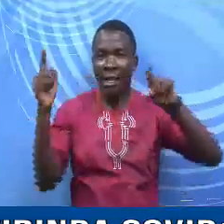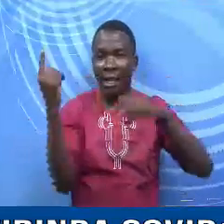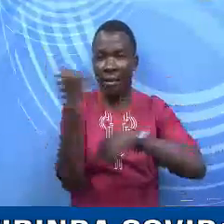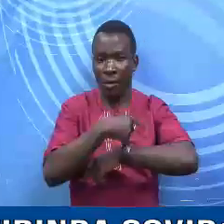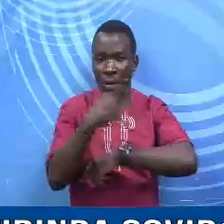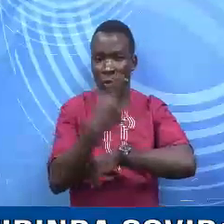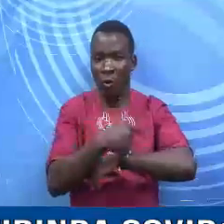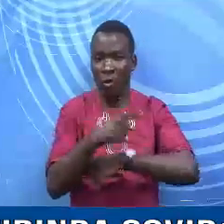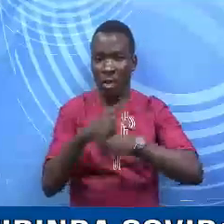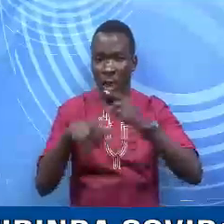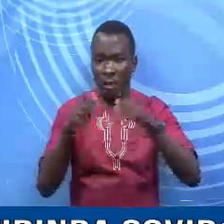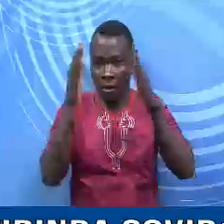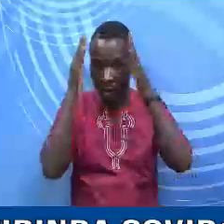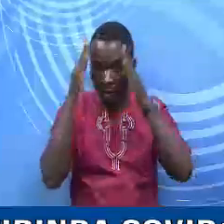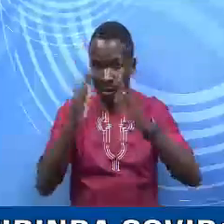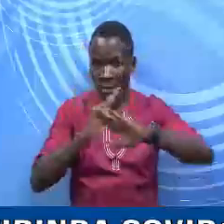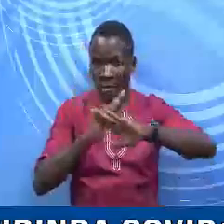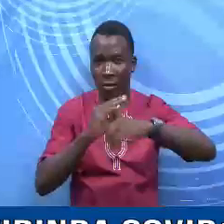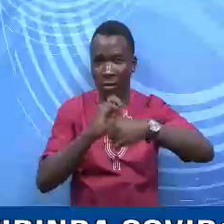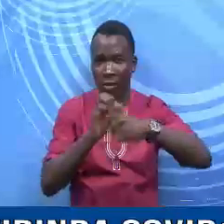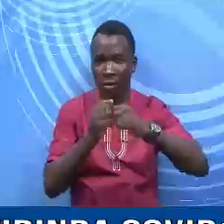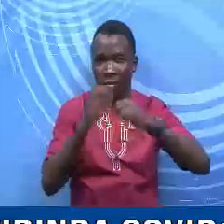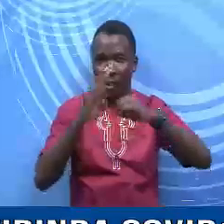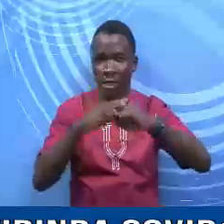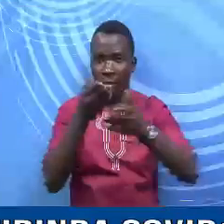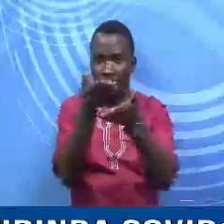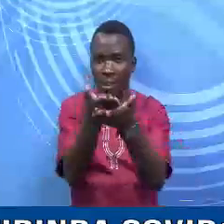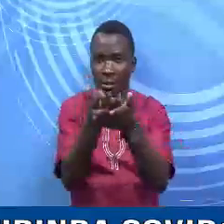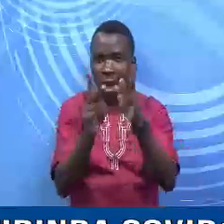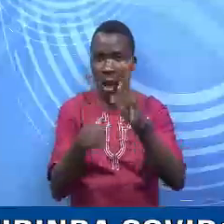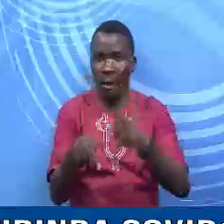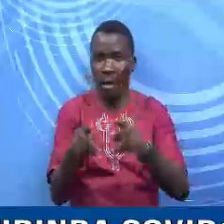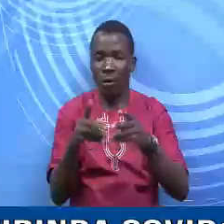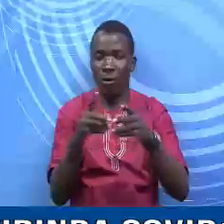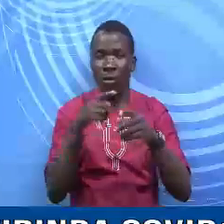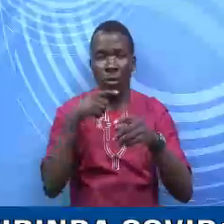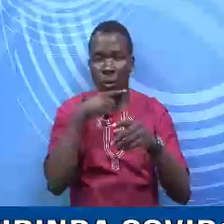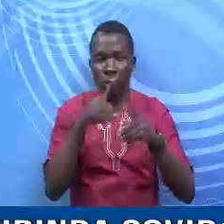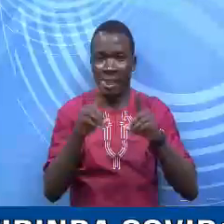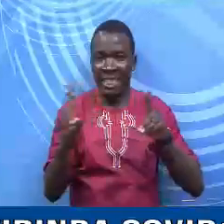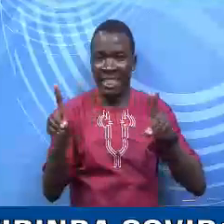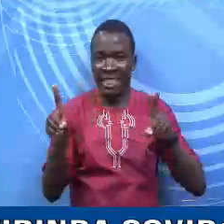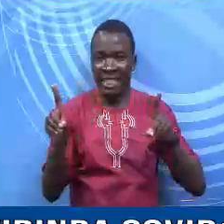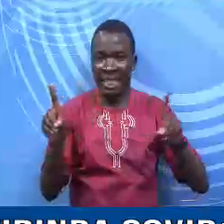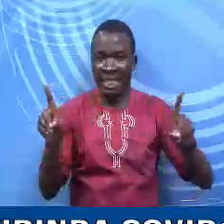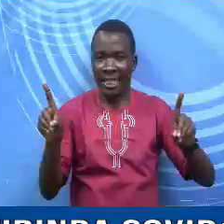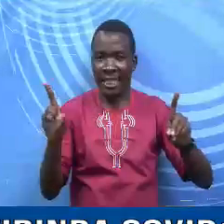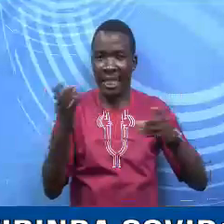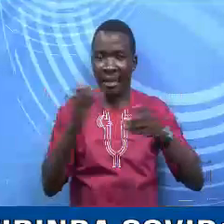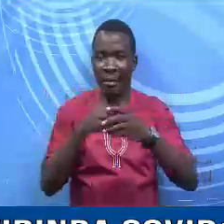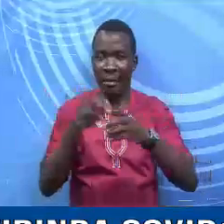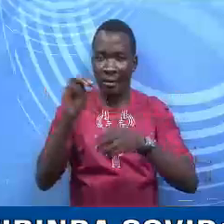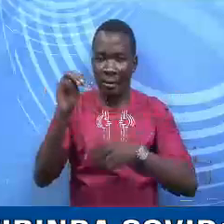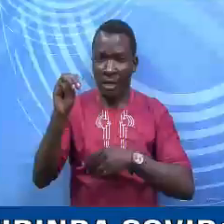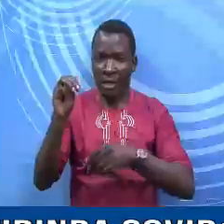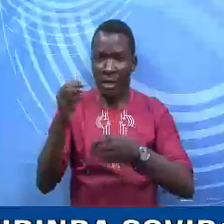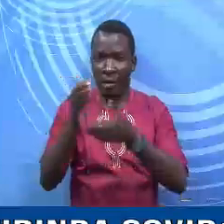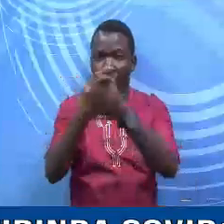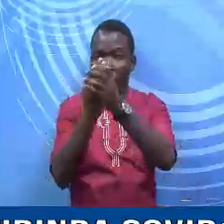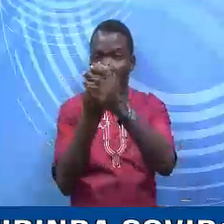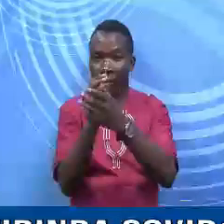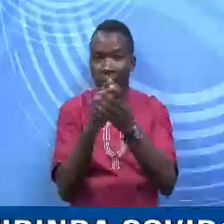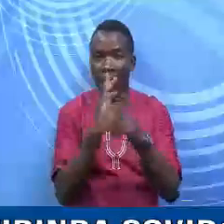y'ubwirinzi bw'icyorezo cya COVID-19 aho basaba abantu guhana intera byibura hagati y'umuntu n'undi agabamo intera ya metero, gukaraba intoki